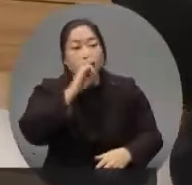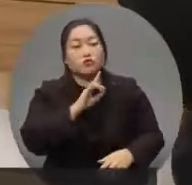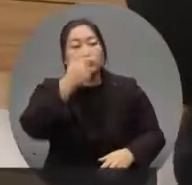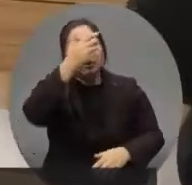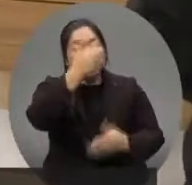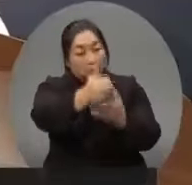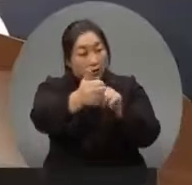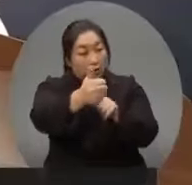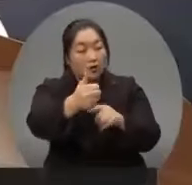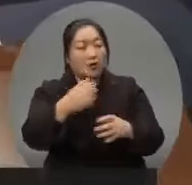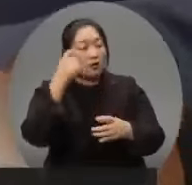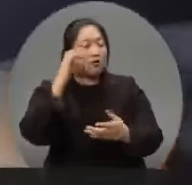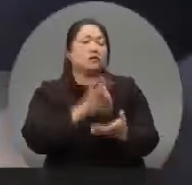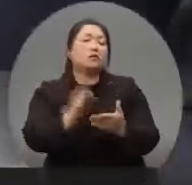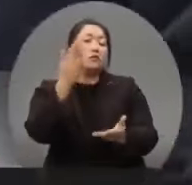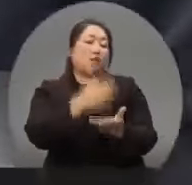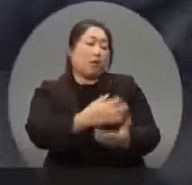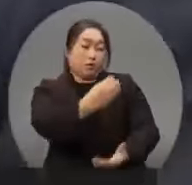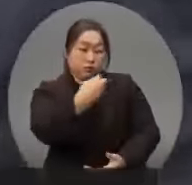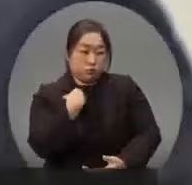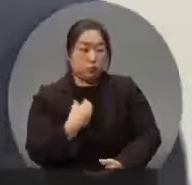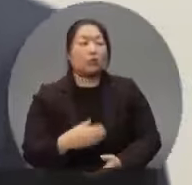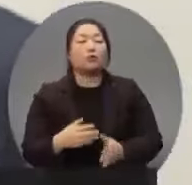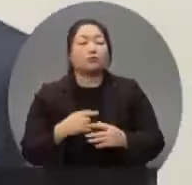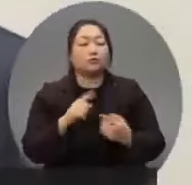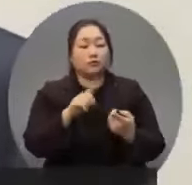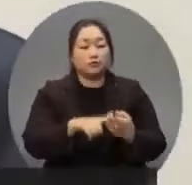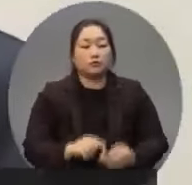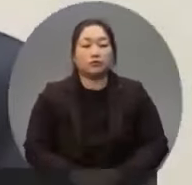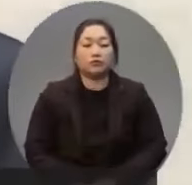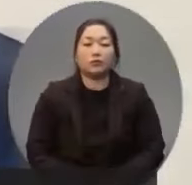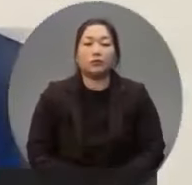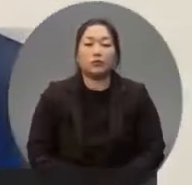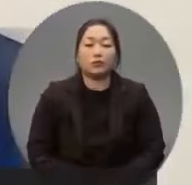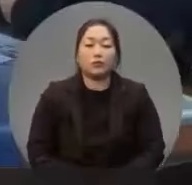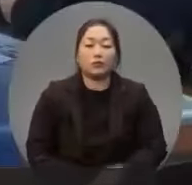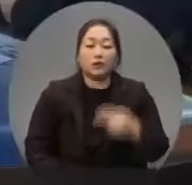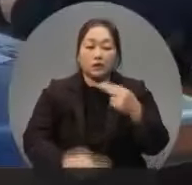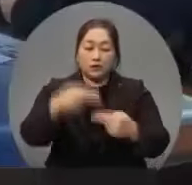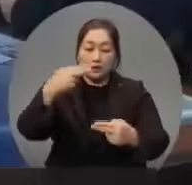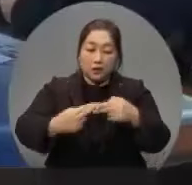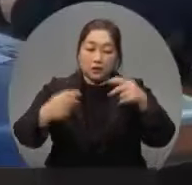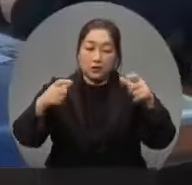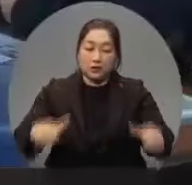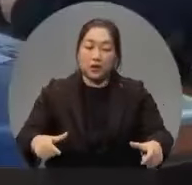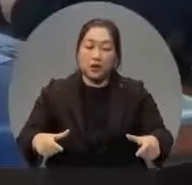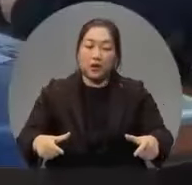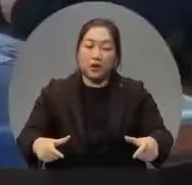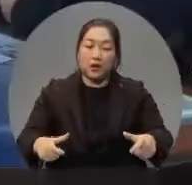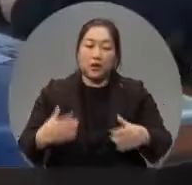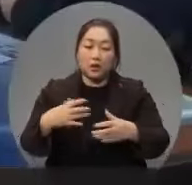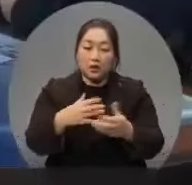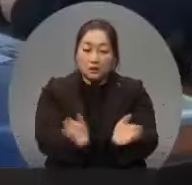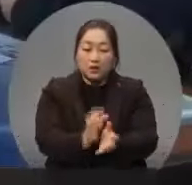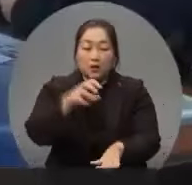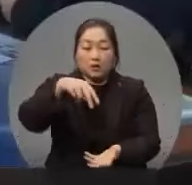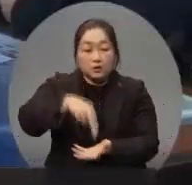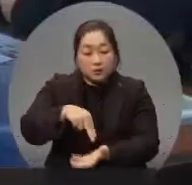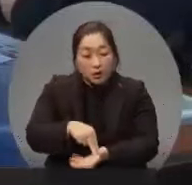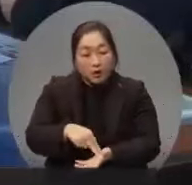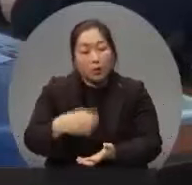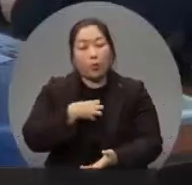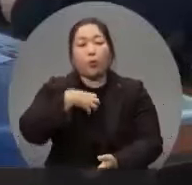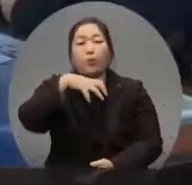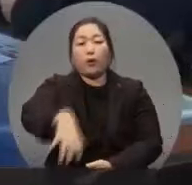전혀 신경 쓰지 말라는 얘기를 들었다고 반박했습니다. 청주 상당은 당의 입장에서 볼 때는 험지인데 네.